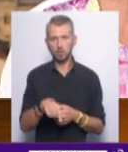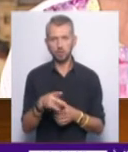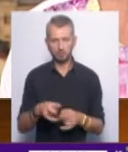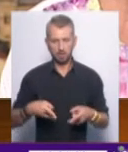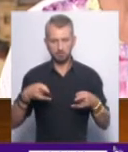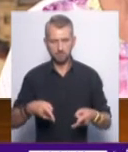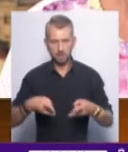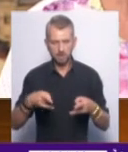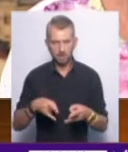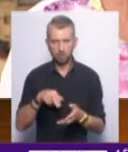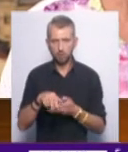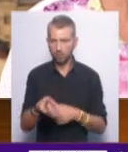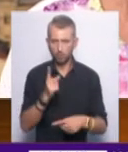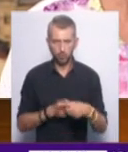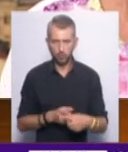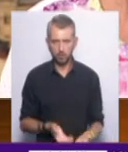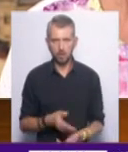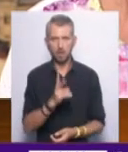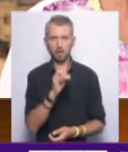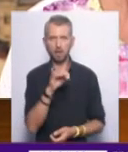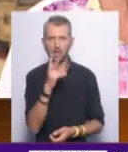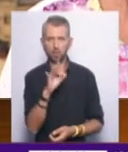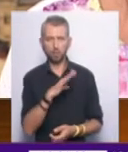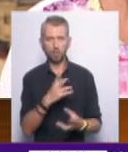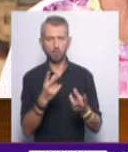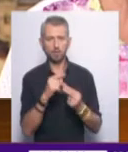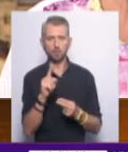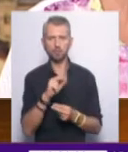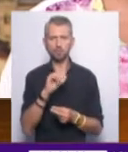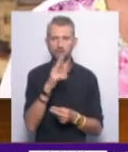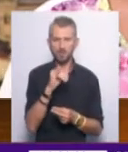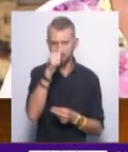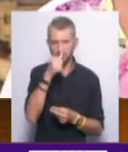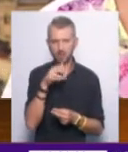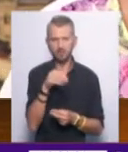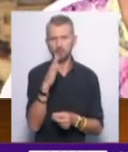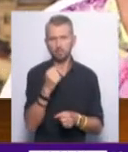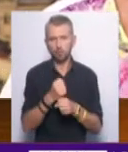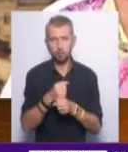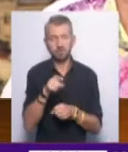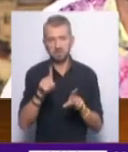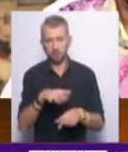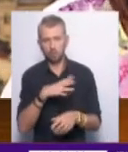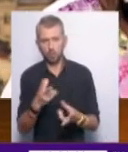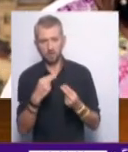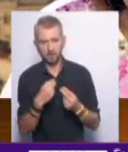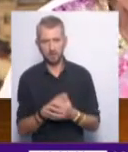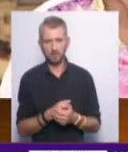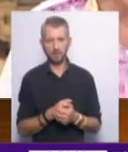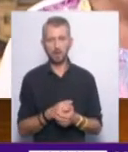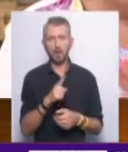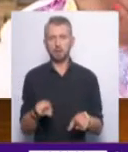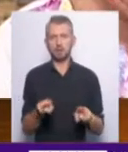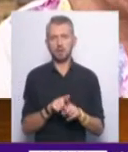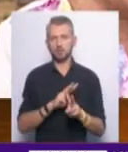милицях прийти неможливо. Пан Каретко обіцяв, що в червні це все зробить, як ми саме обіцяли. Але так ніхто